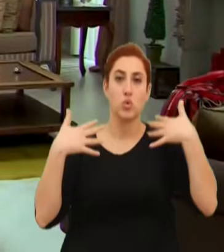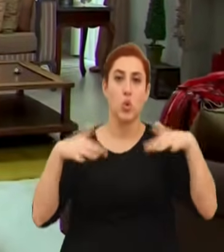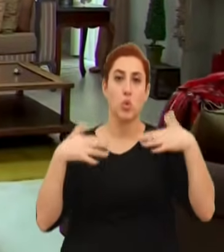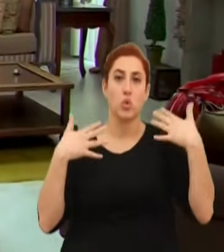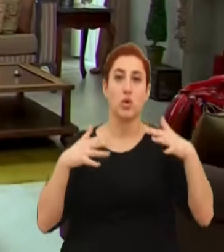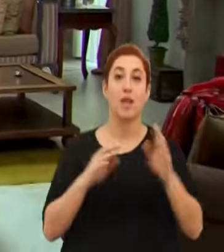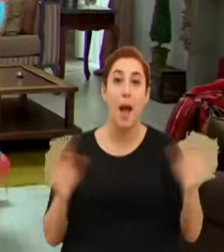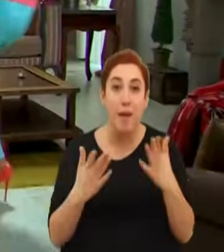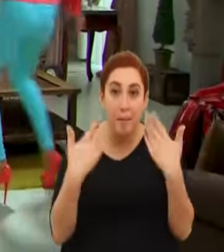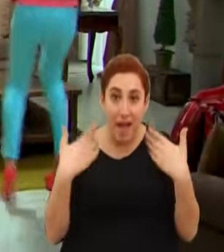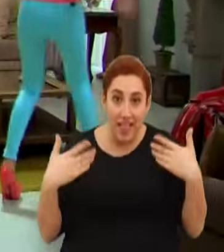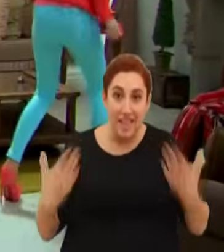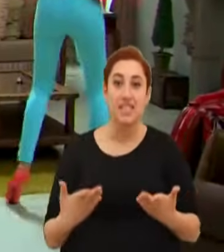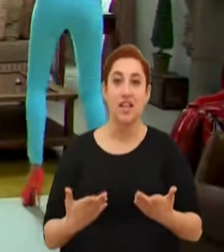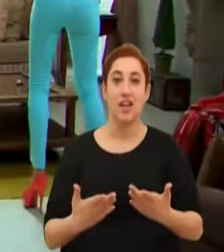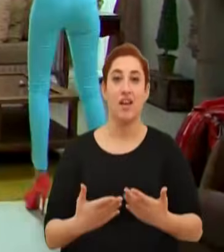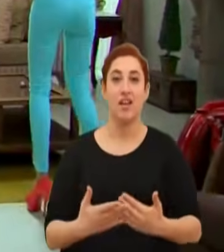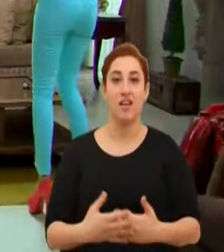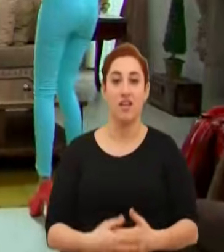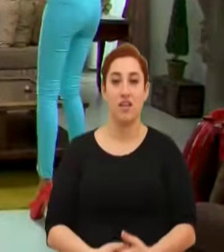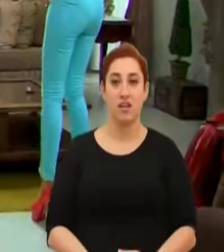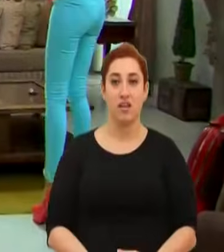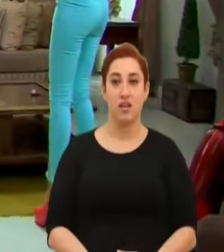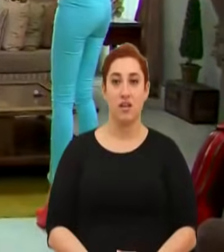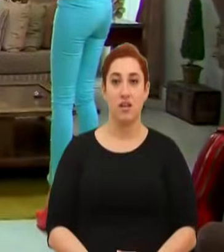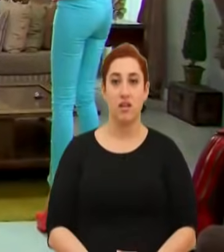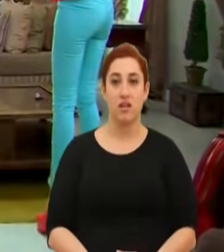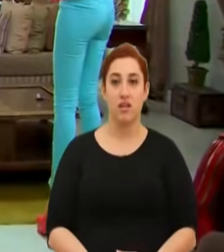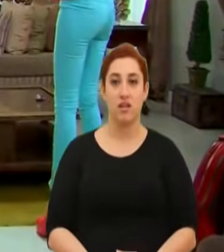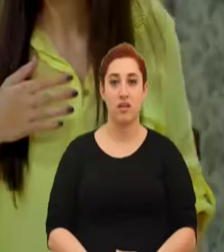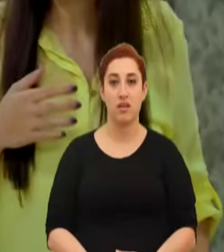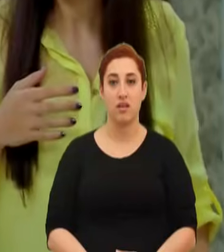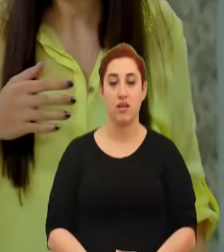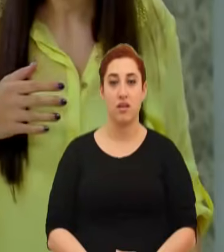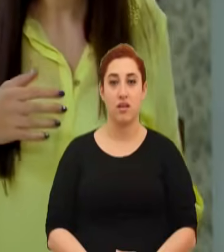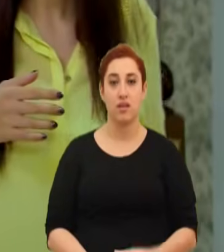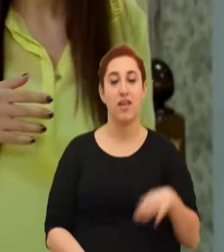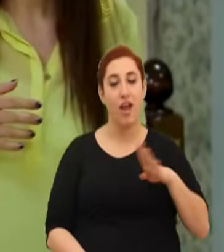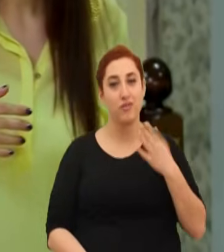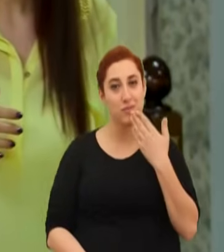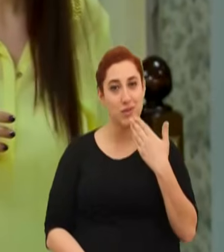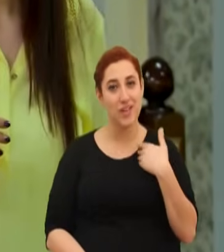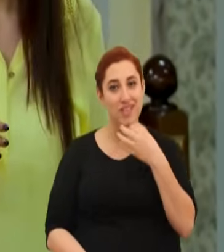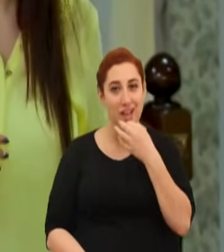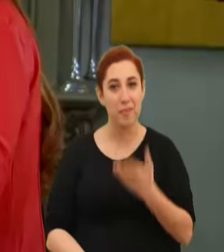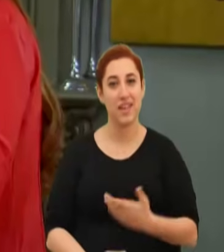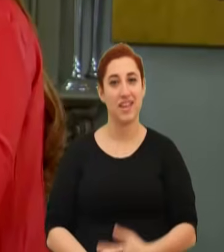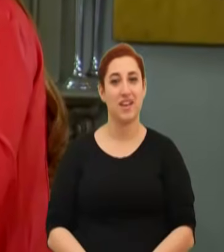şok, şok. Söylesene şu haberi. Rüyamla Biricik'in ödü patladı. Yavrucuğum, söylesene